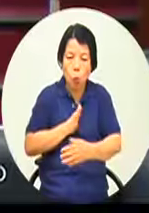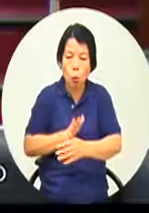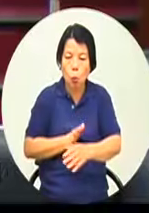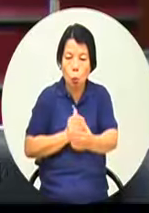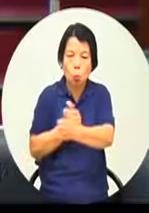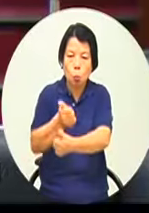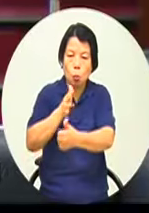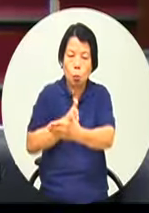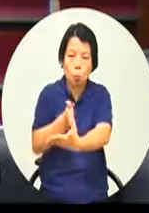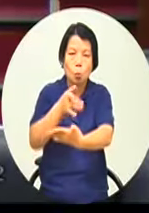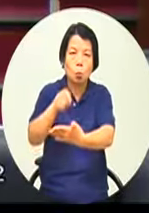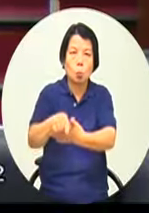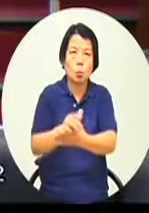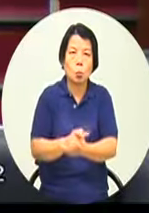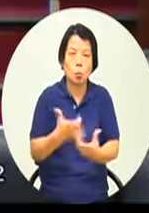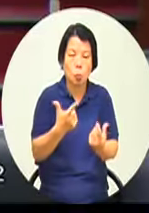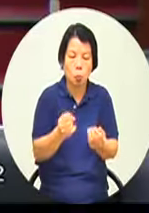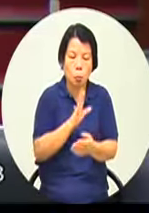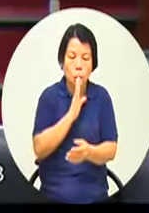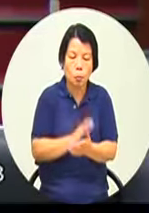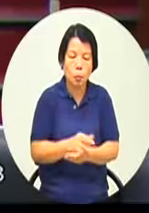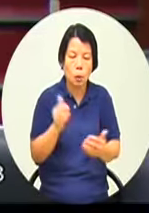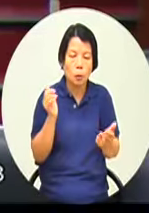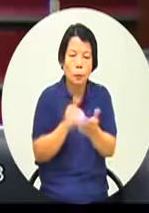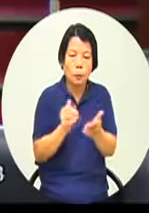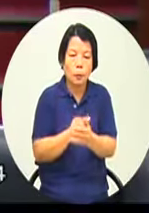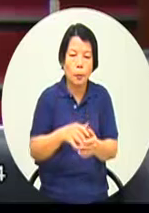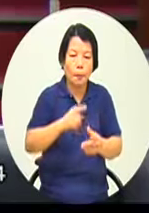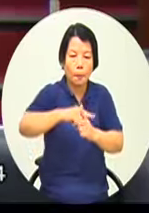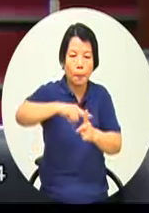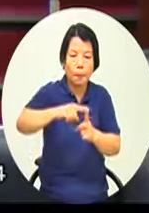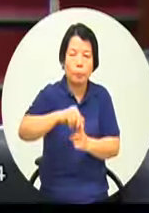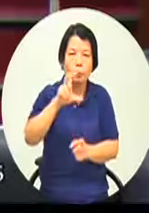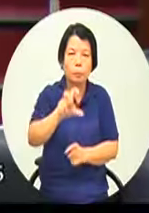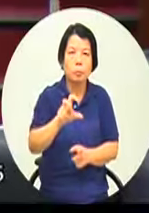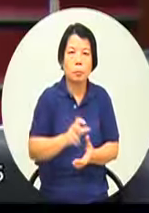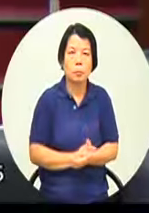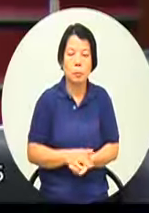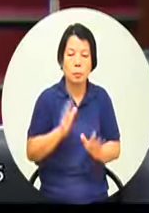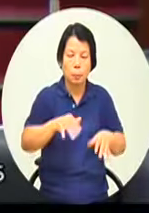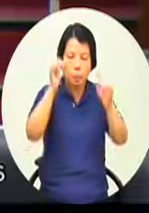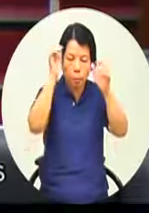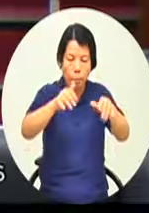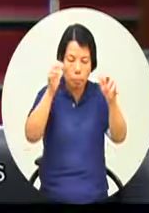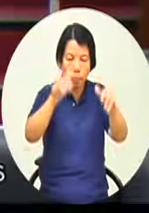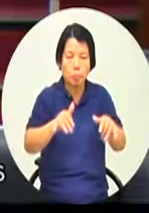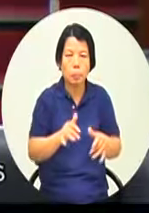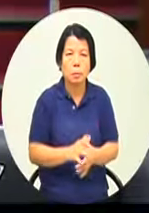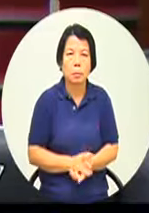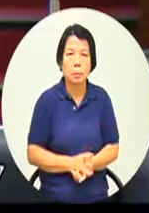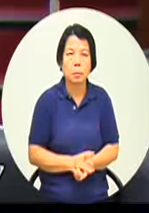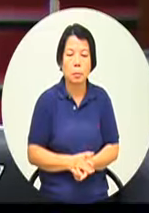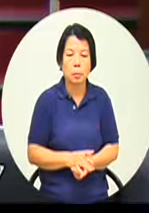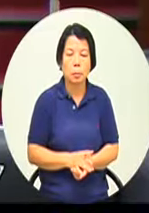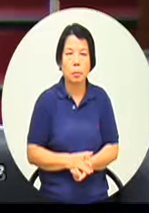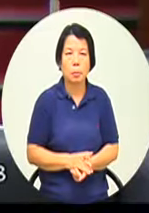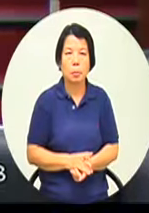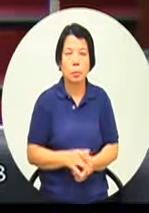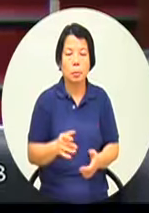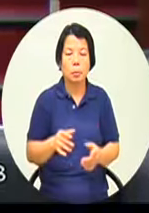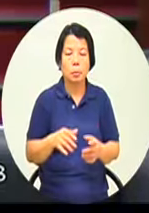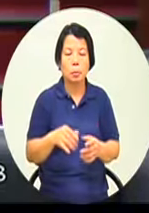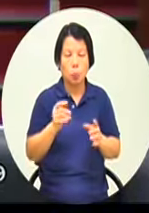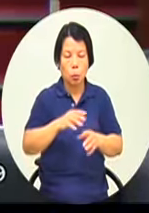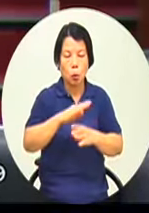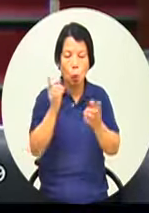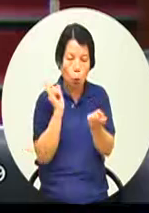嘛，我们的防洪标准是70嘛，刚刚局长讲下个大一点的雨量也不难遇